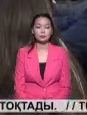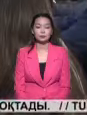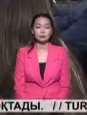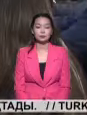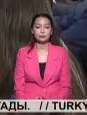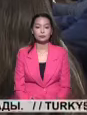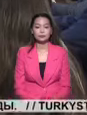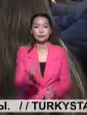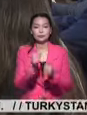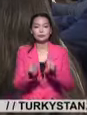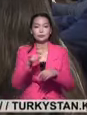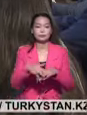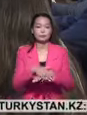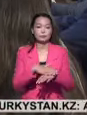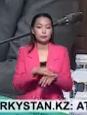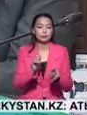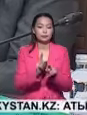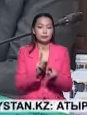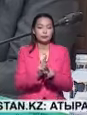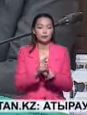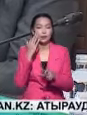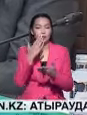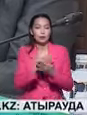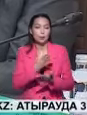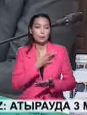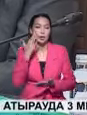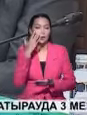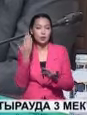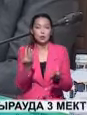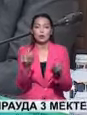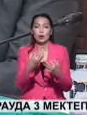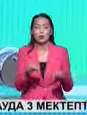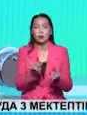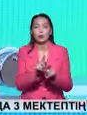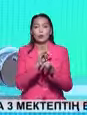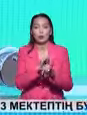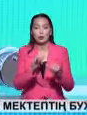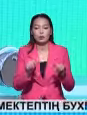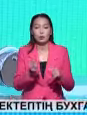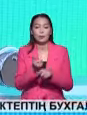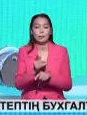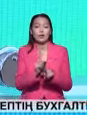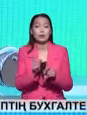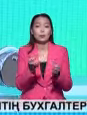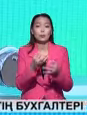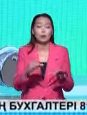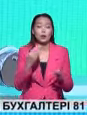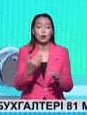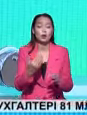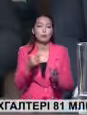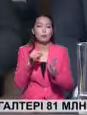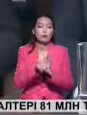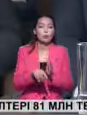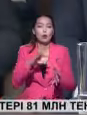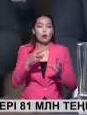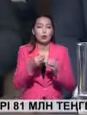Әр халықтың өзінің бір асқақ арманы болады. Біздің арманымыз ол тәуелсіздігімізді нығайту, бірақ тәуелсіздік деген ұғымның ауқымы кең